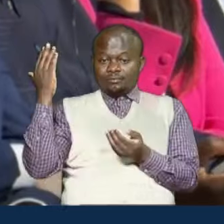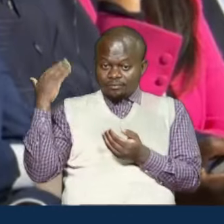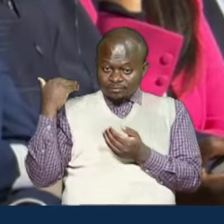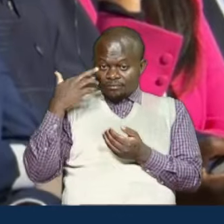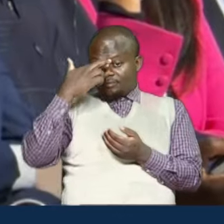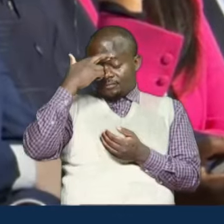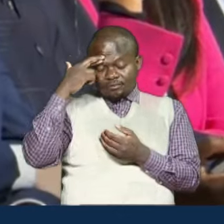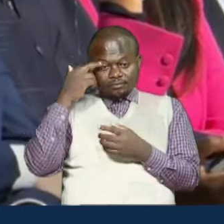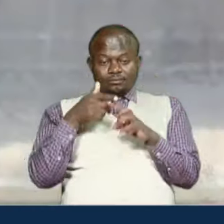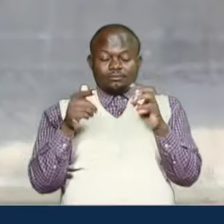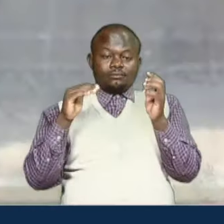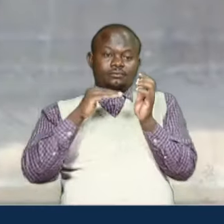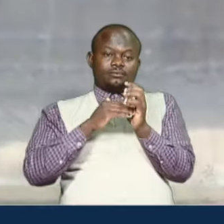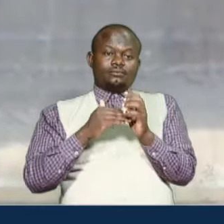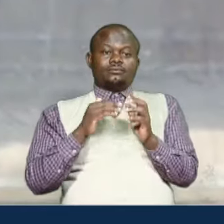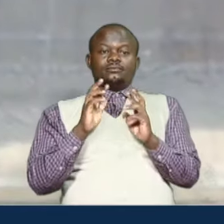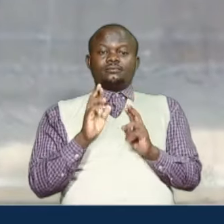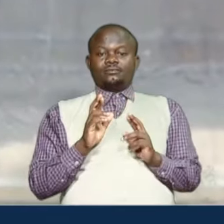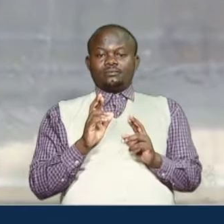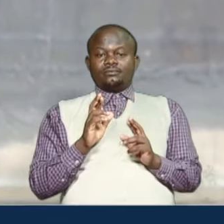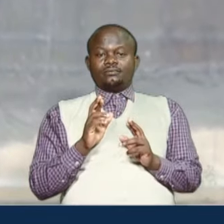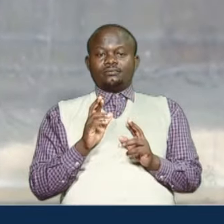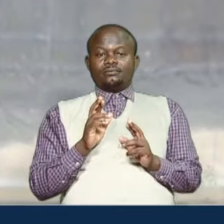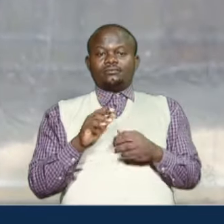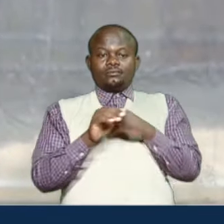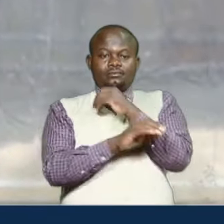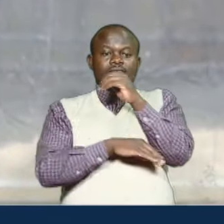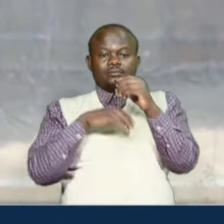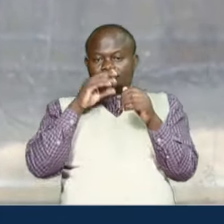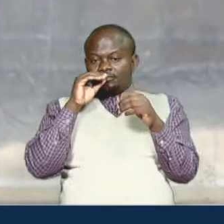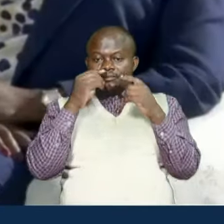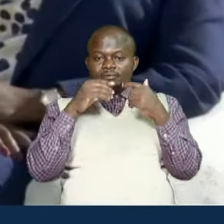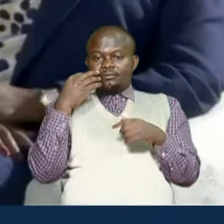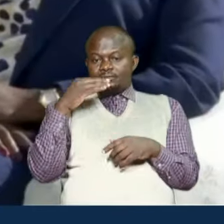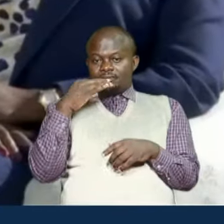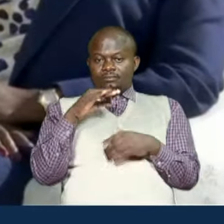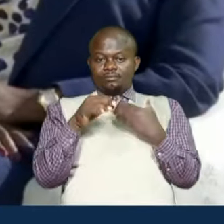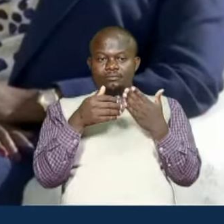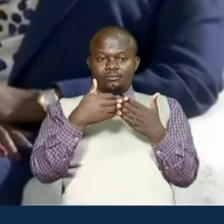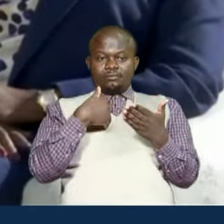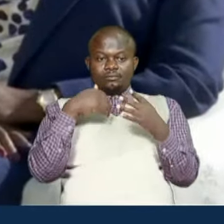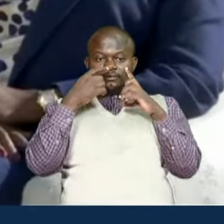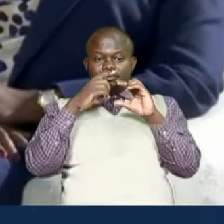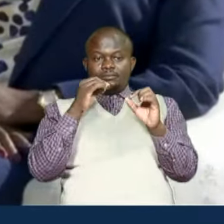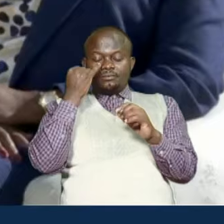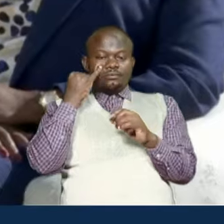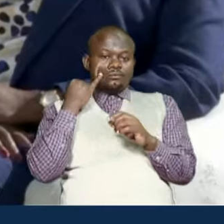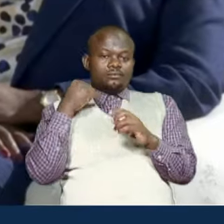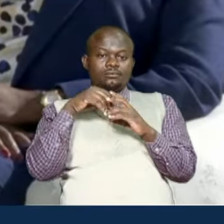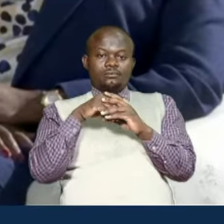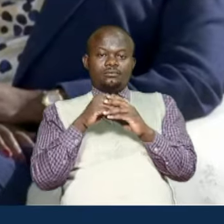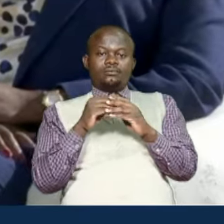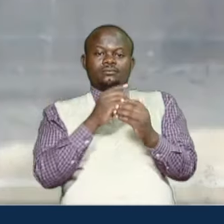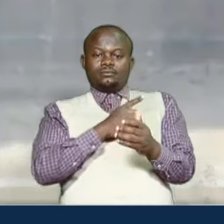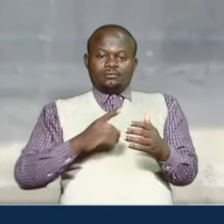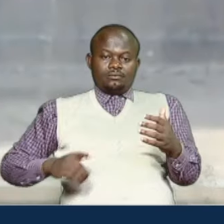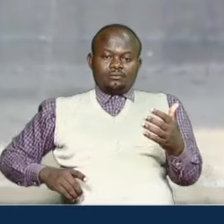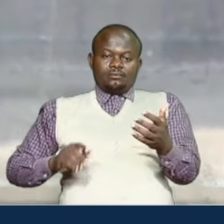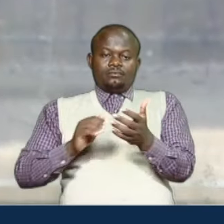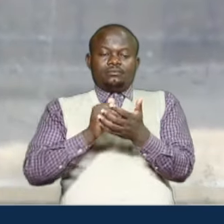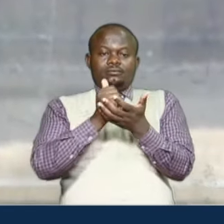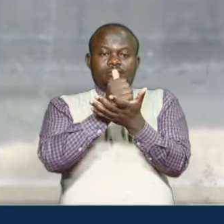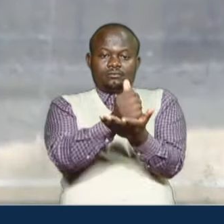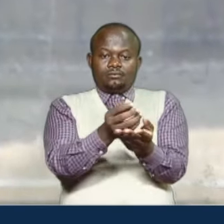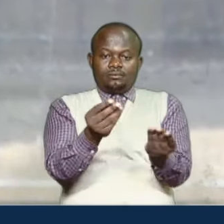mpamvu nanone nizera ntashidikanya ko francophonie ari agace gafite ijambo rihamye mu bya diplomasi bidufasha no gutatura